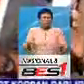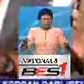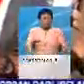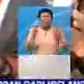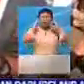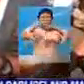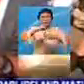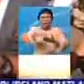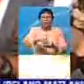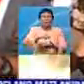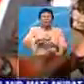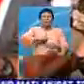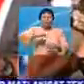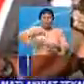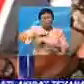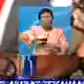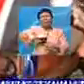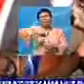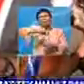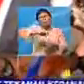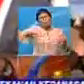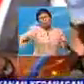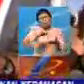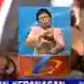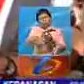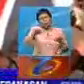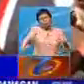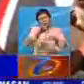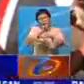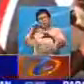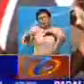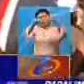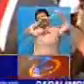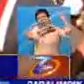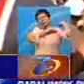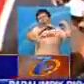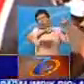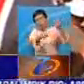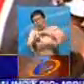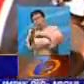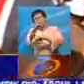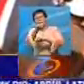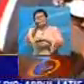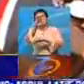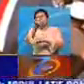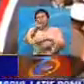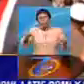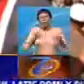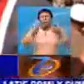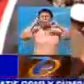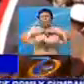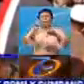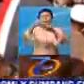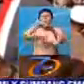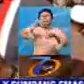ibadah ini. Inilah perjuangan yang mereka lakukan di samping menjalankan tugas yang diamanahkan oleh Malbat. Mereka juga melaksanakan ibadah kepada Allah